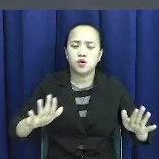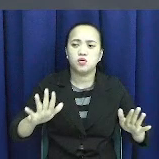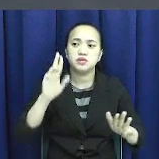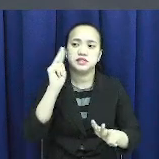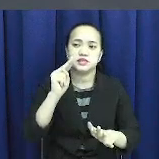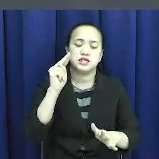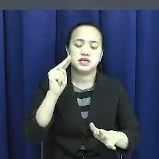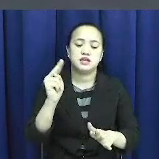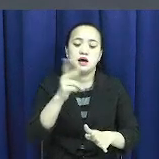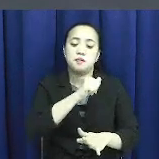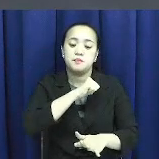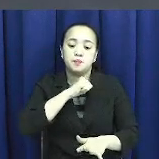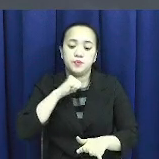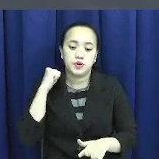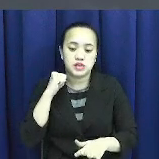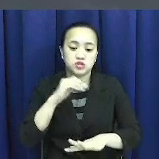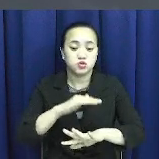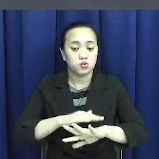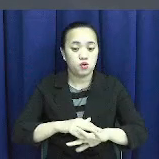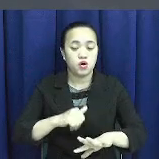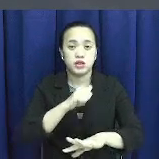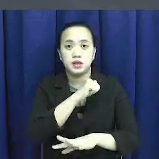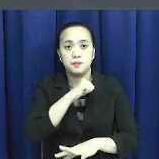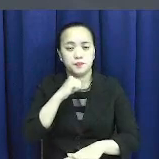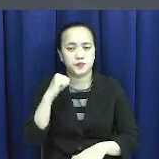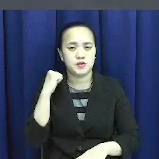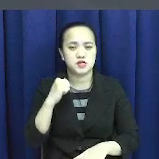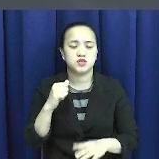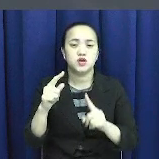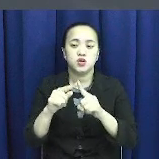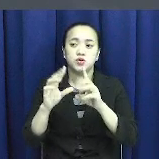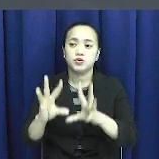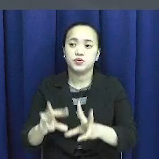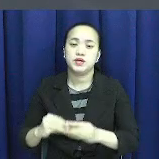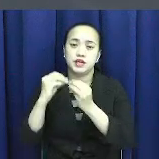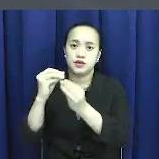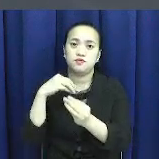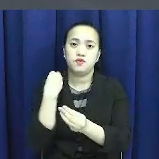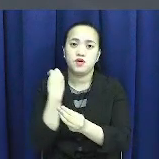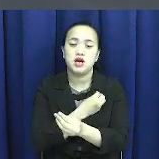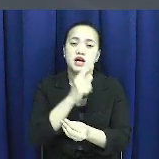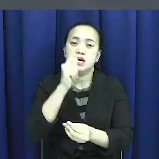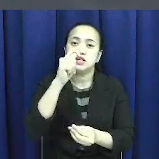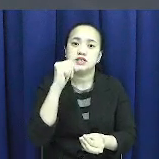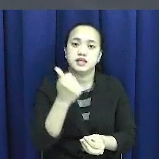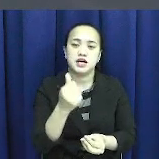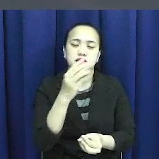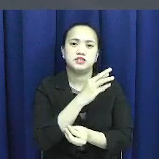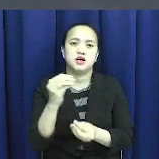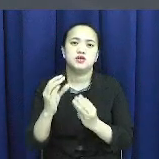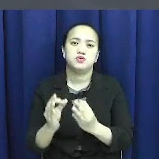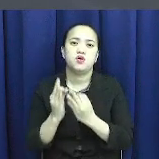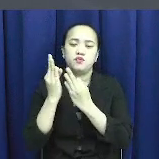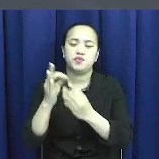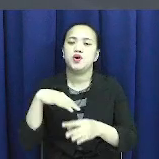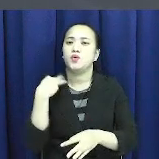priest or pumunta doon sa priest para doon natin ibigay yung ating offering para sa Panginoon. Hindi